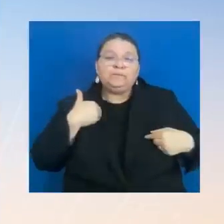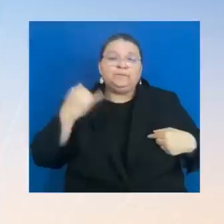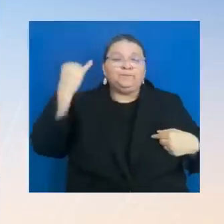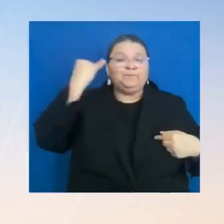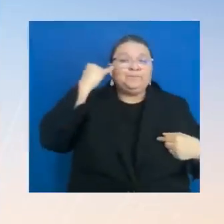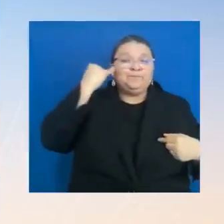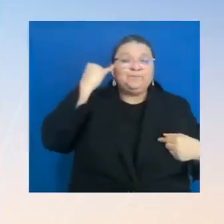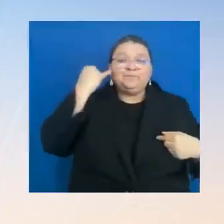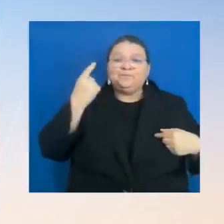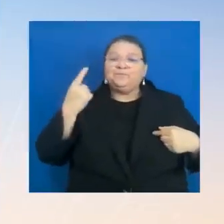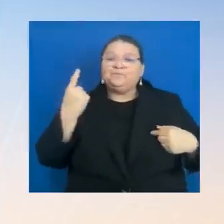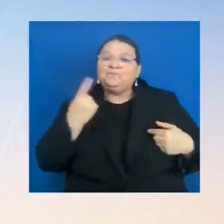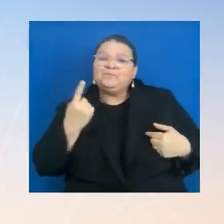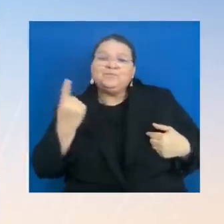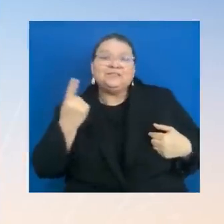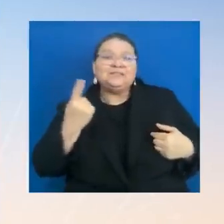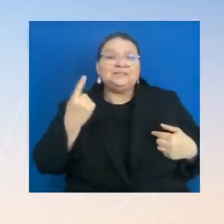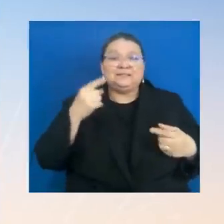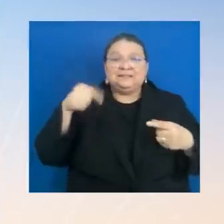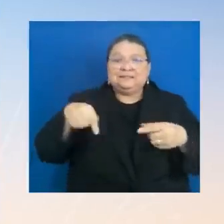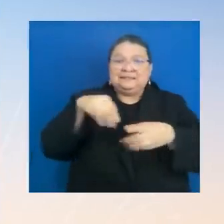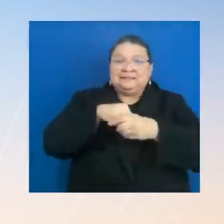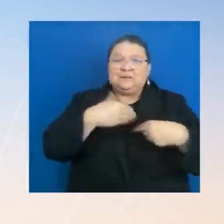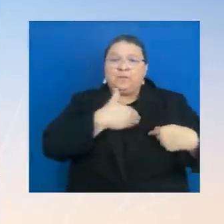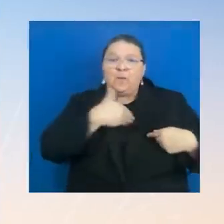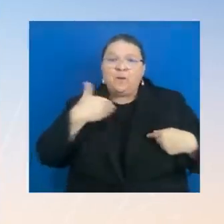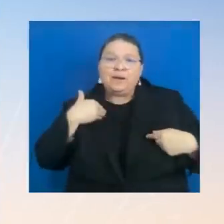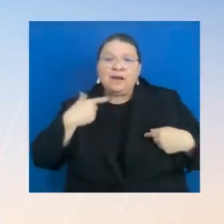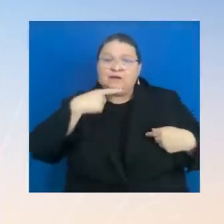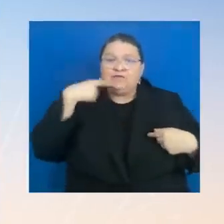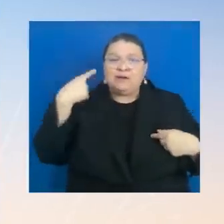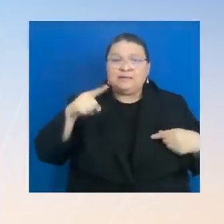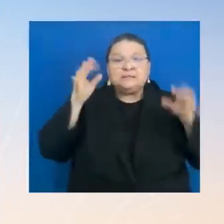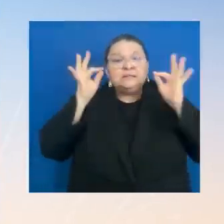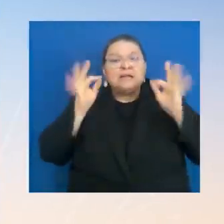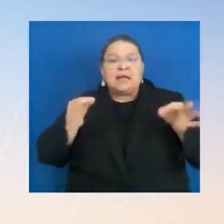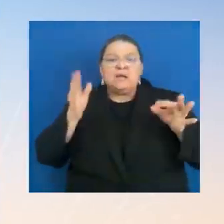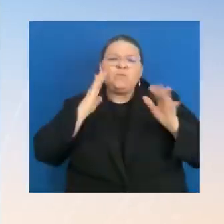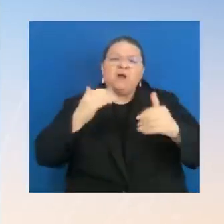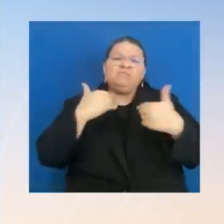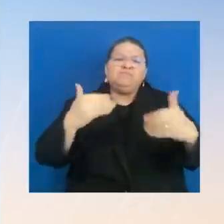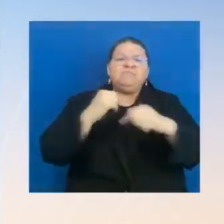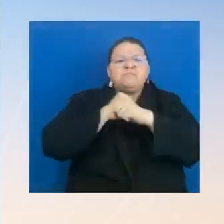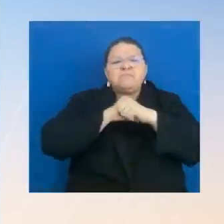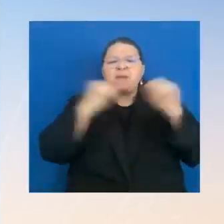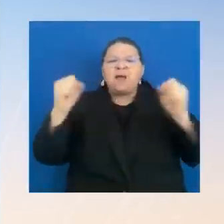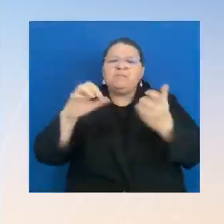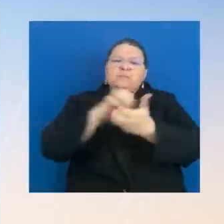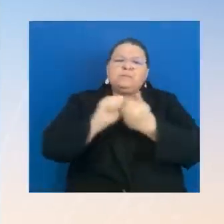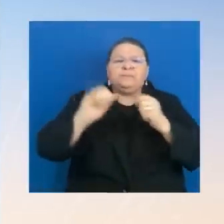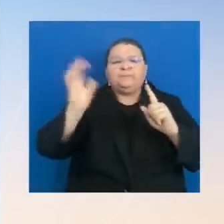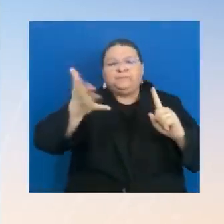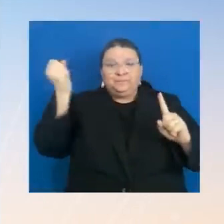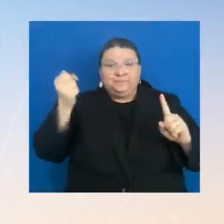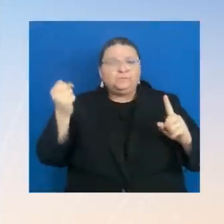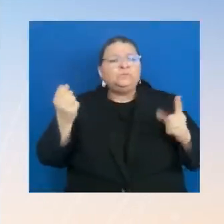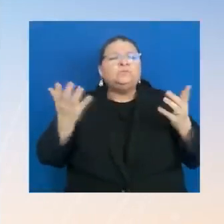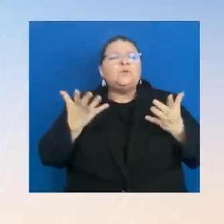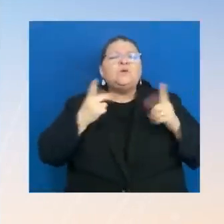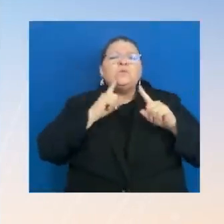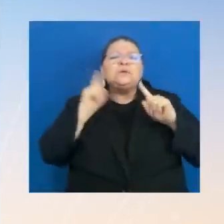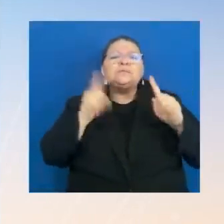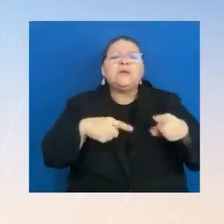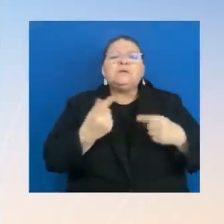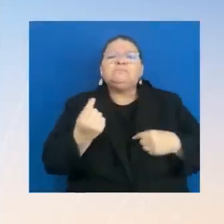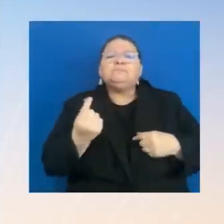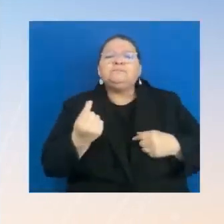Ý tưởng rằng chúng tôi sẽ gửi thiết bị tấn công và có máy bay, xe tăng và xe lửa cùng với phi công Mỹ và phi hành đoàn Mỹ. Hãy hiểu như